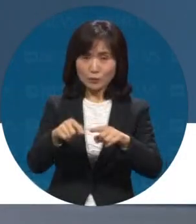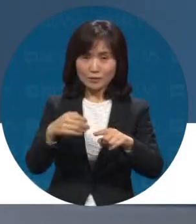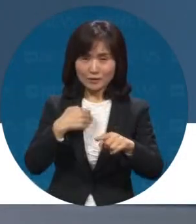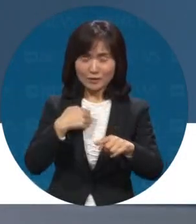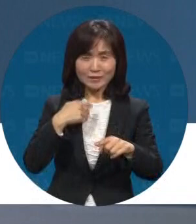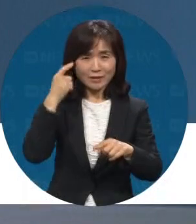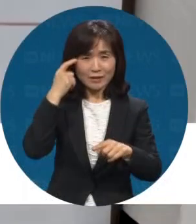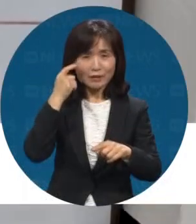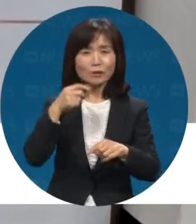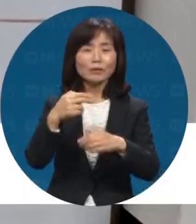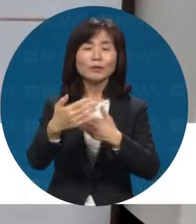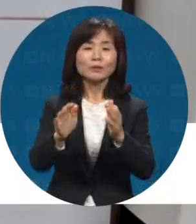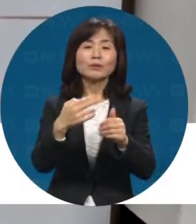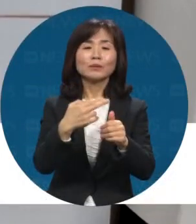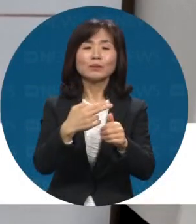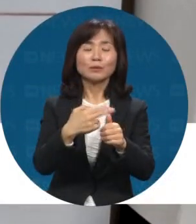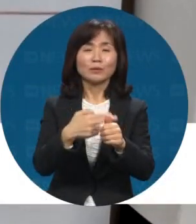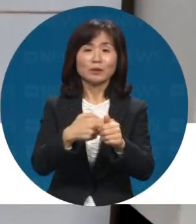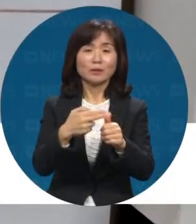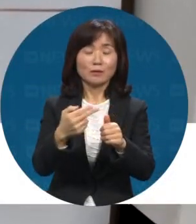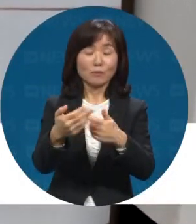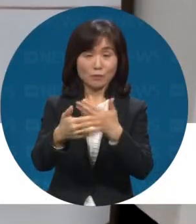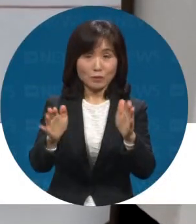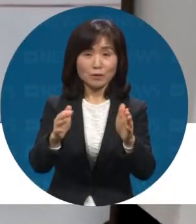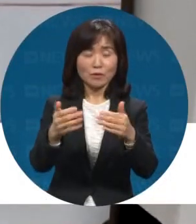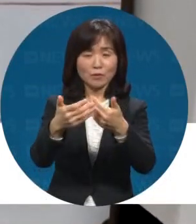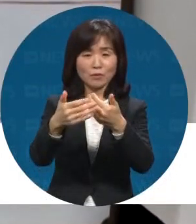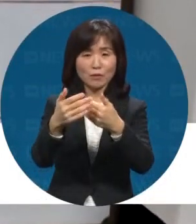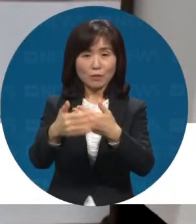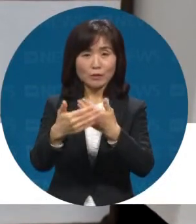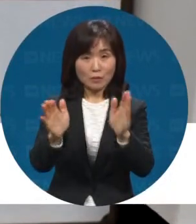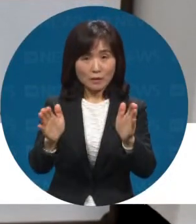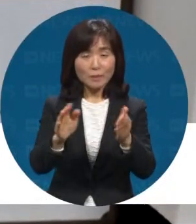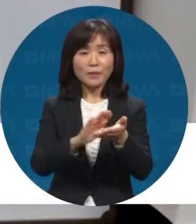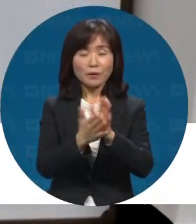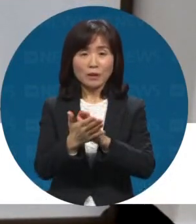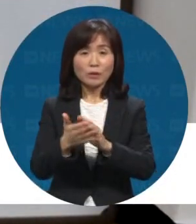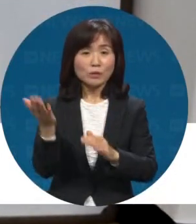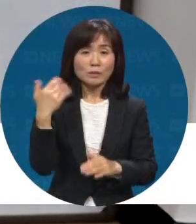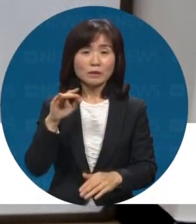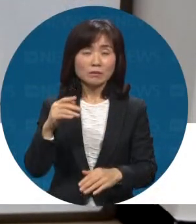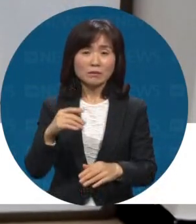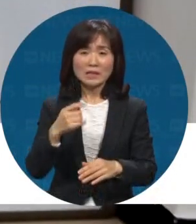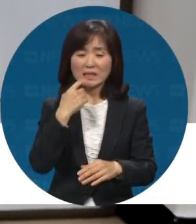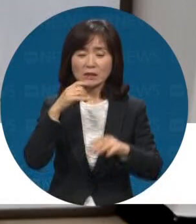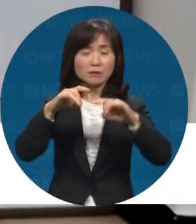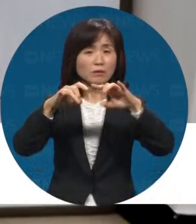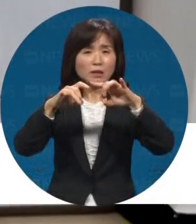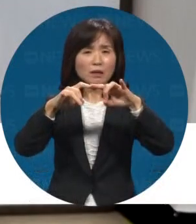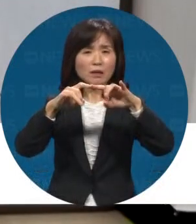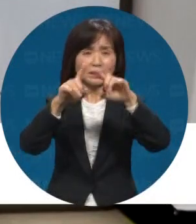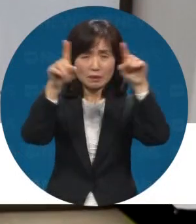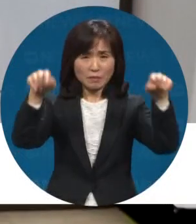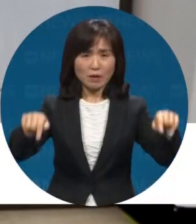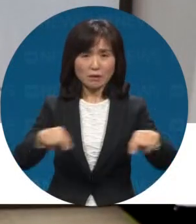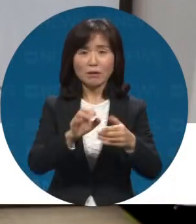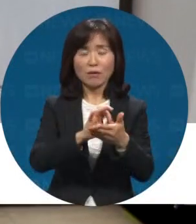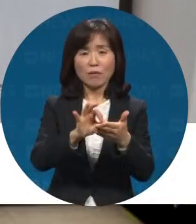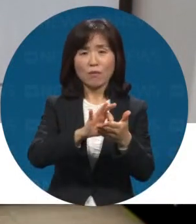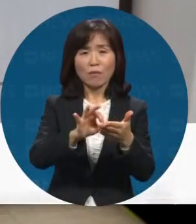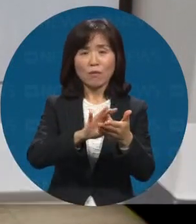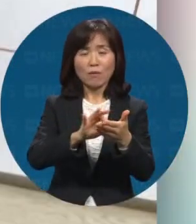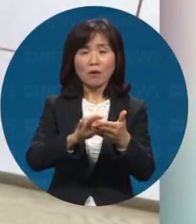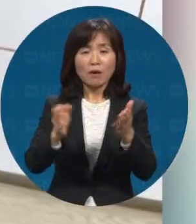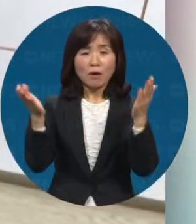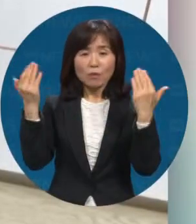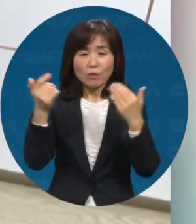생각한 교실 공간의 변화였어요 요즘은 교실에서 화이트보드 대신 전자칠판을 사용하고 있거든요 학교 창고에